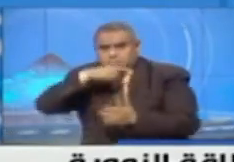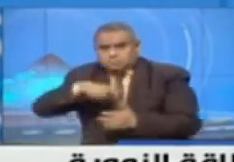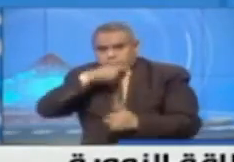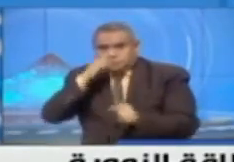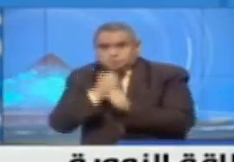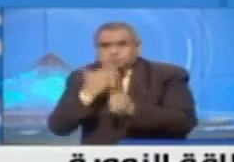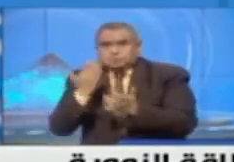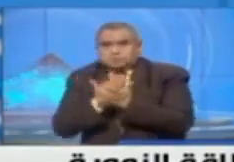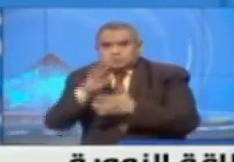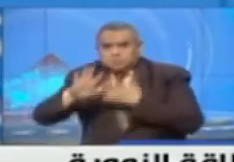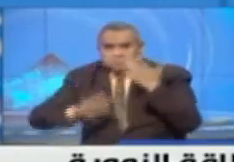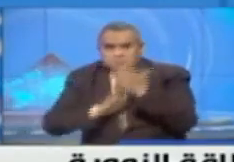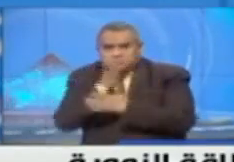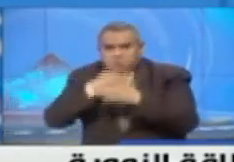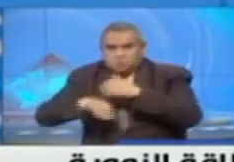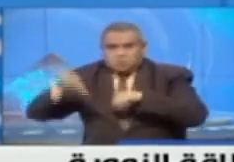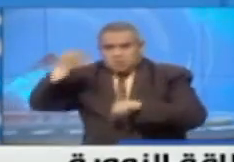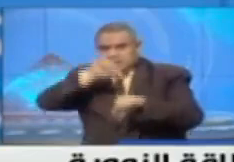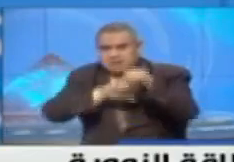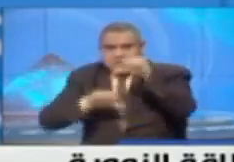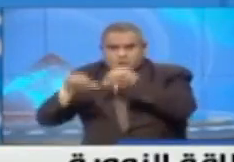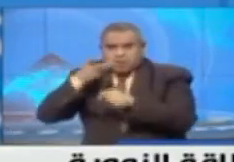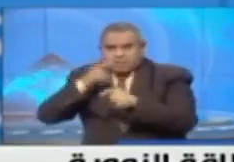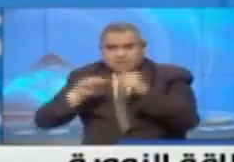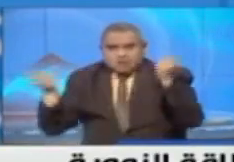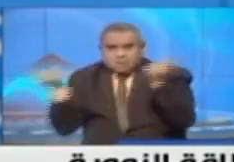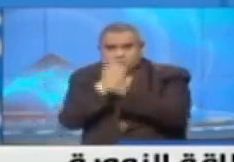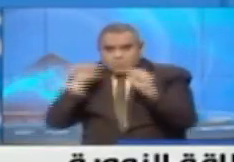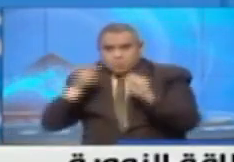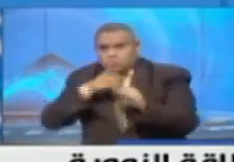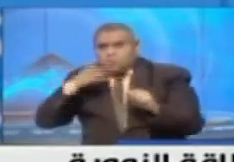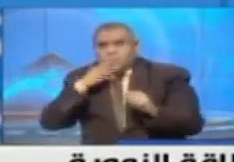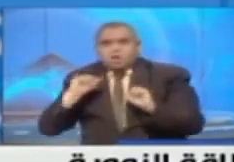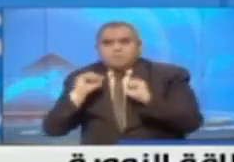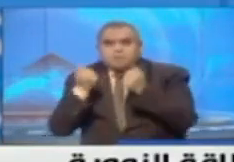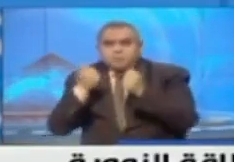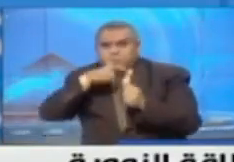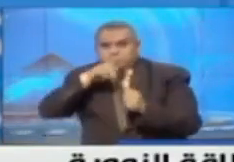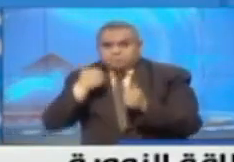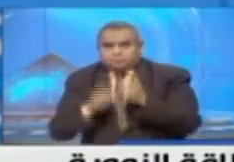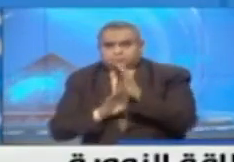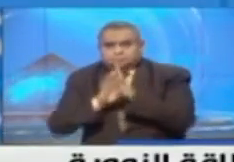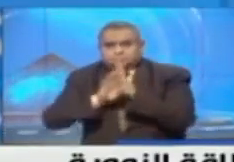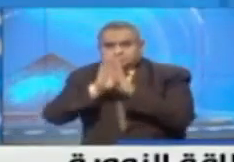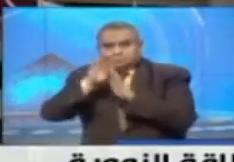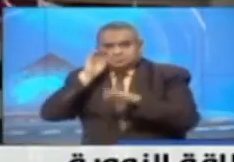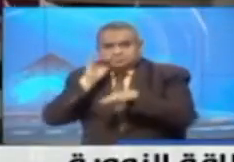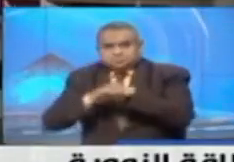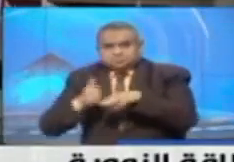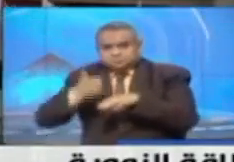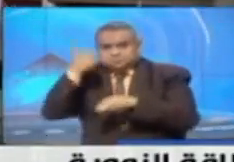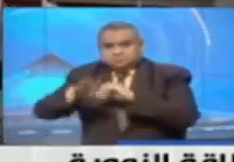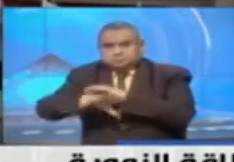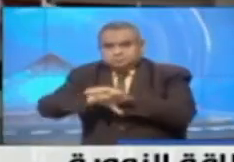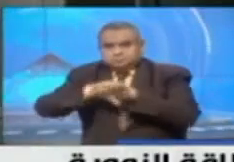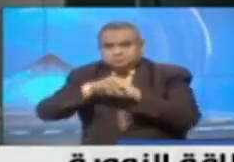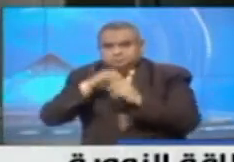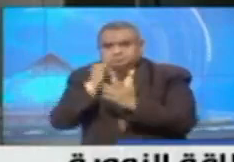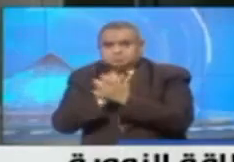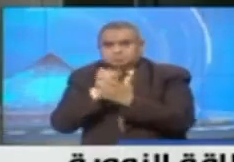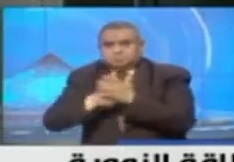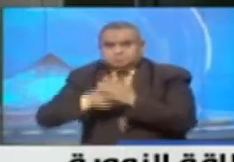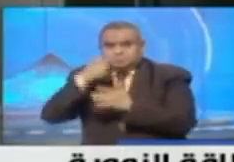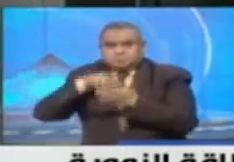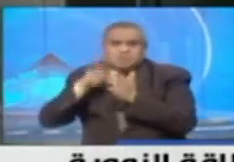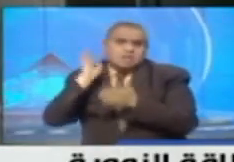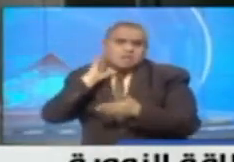وقوع حادث نووي في أي من هذه المنشآت النووية، مشيرا إلى إحراز تقدم ملحوظ في إنشاء منطقة حماية